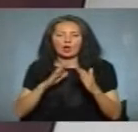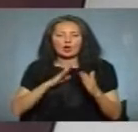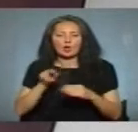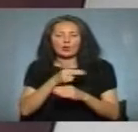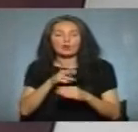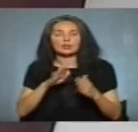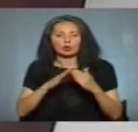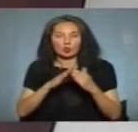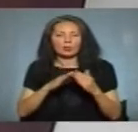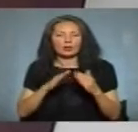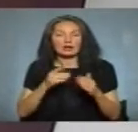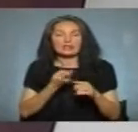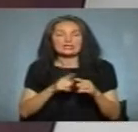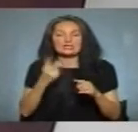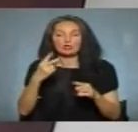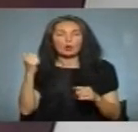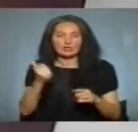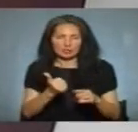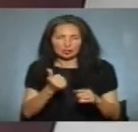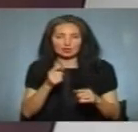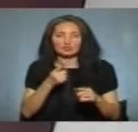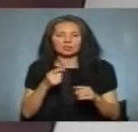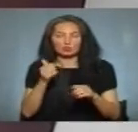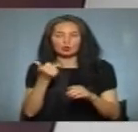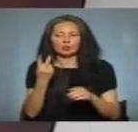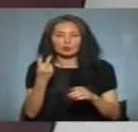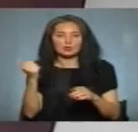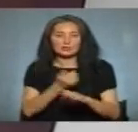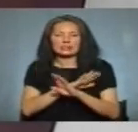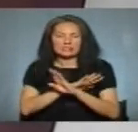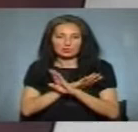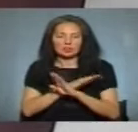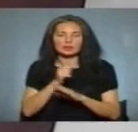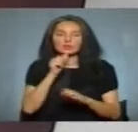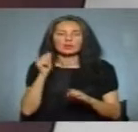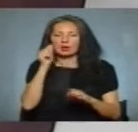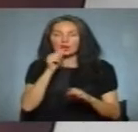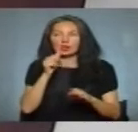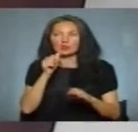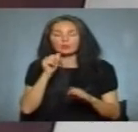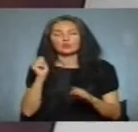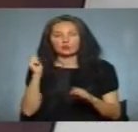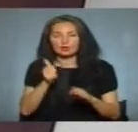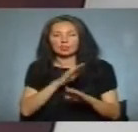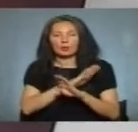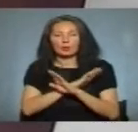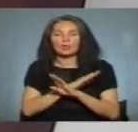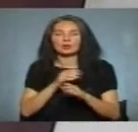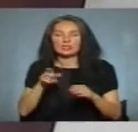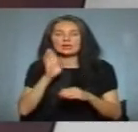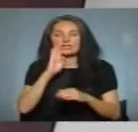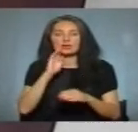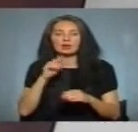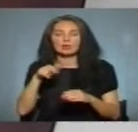через ускладнення від COVID-19 померла 70-річна жінка з Заліщицького району, повідомив епідеміолог обласного лабораторного центру